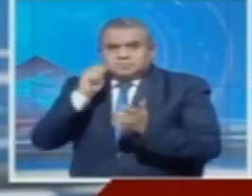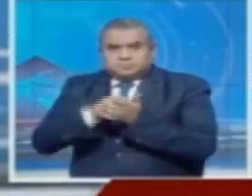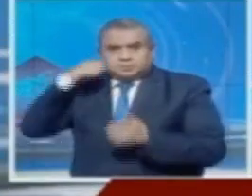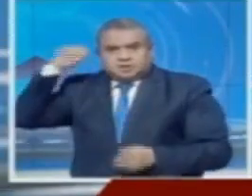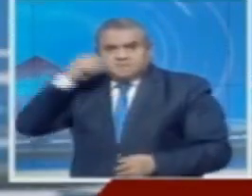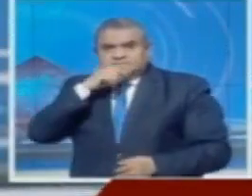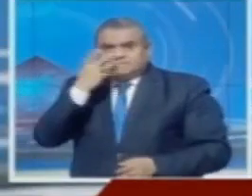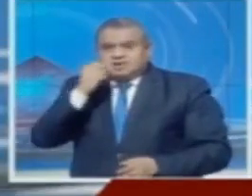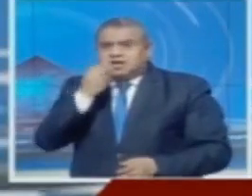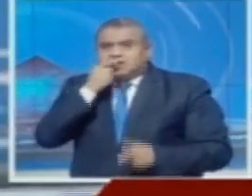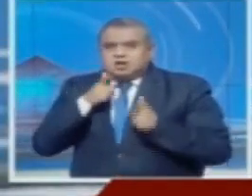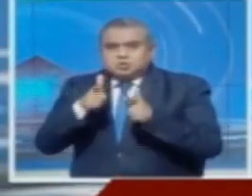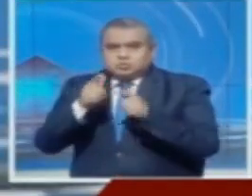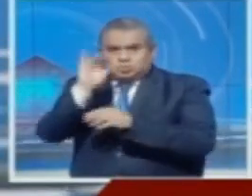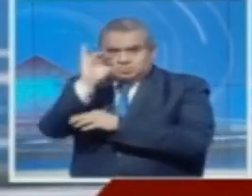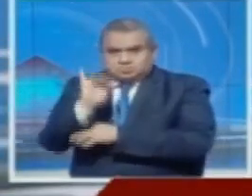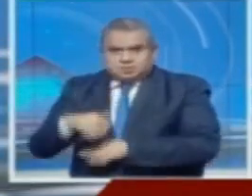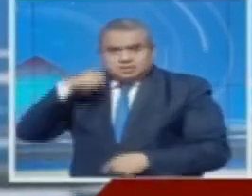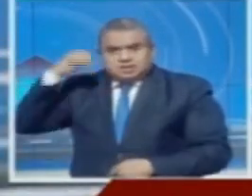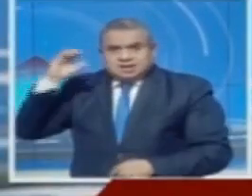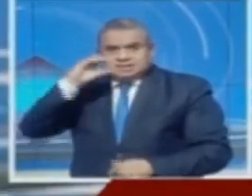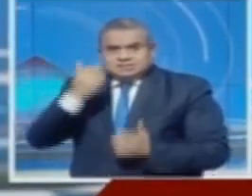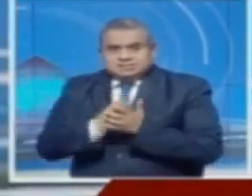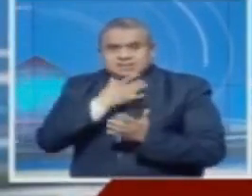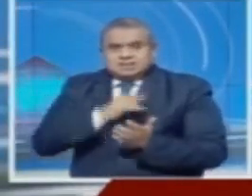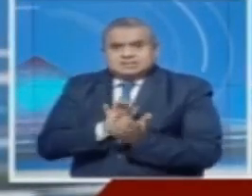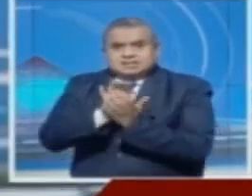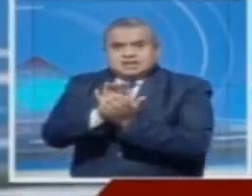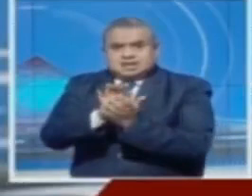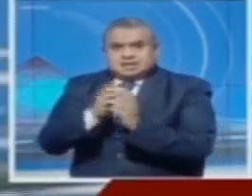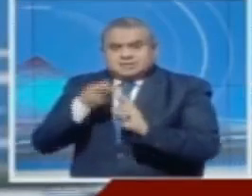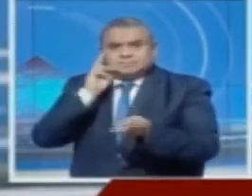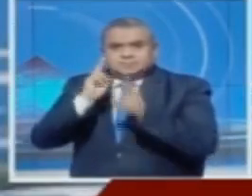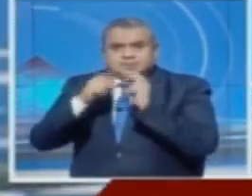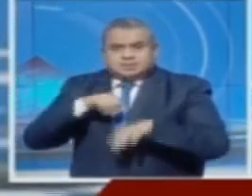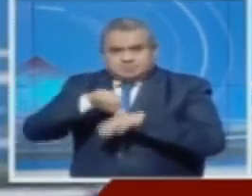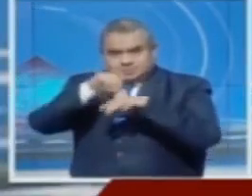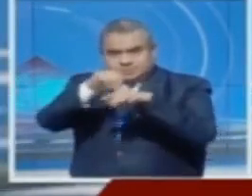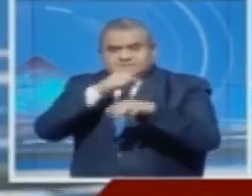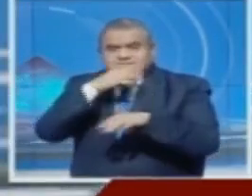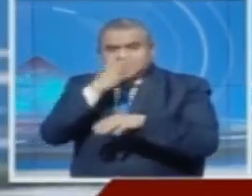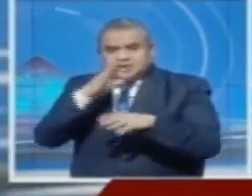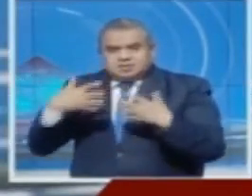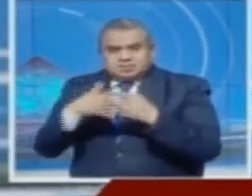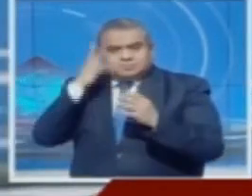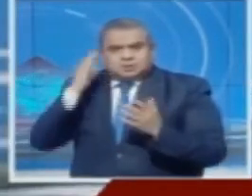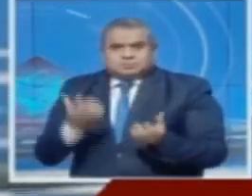الرئيس الفرنسي مأدبة غذاء للرئيس السيسي تكريما له واحتفاء بزيارته لفرنسا.